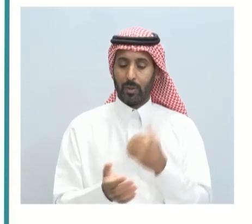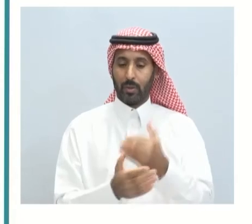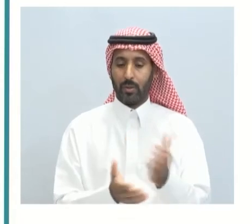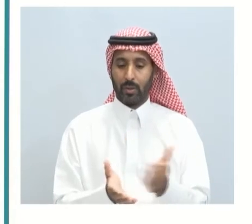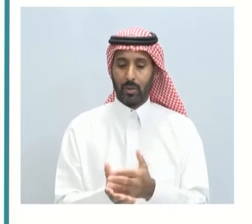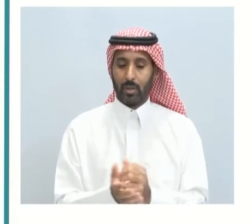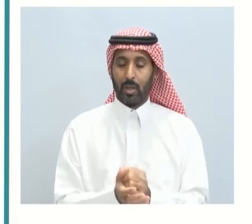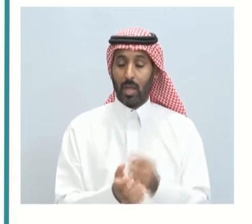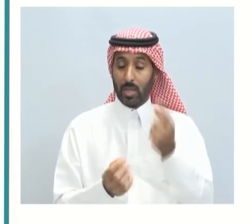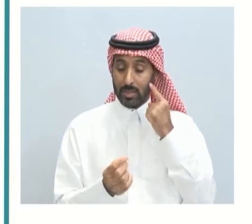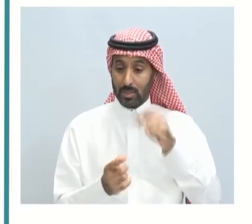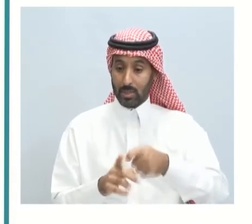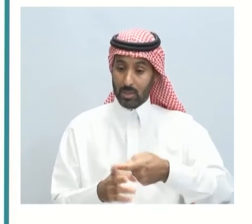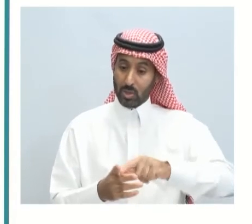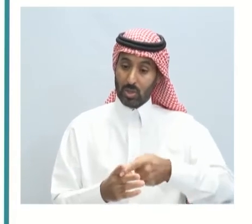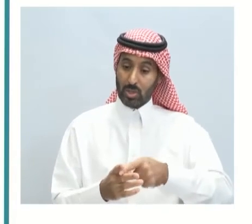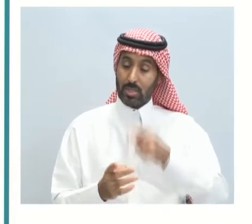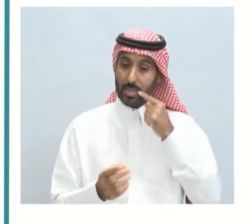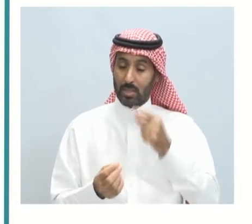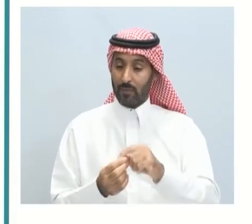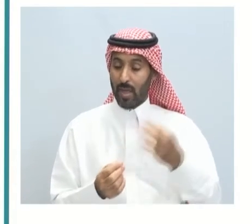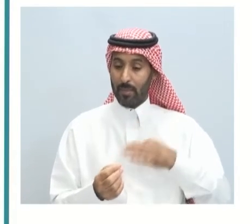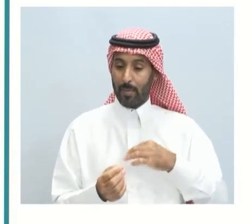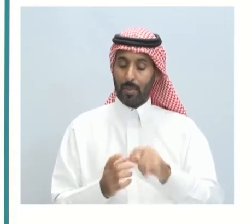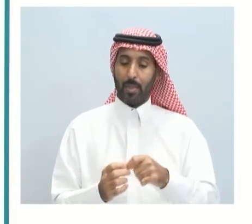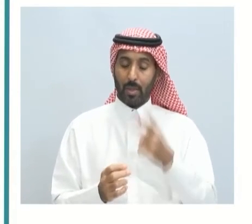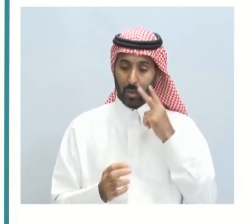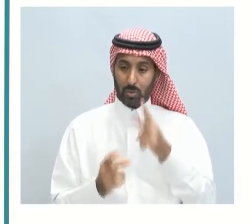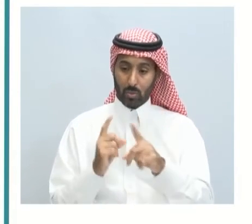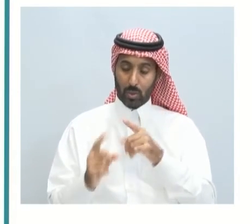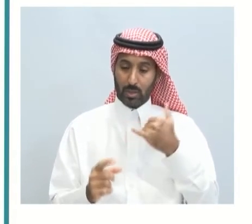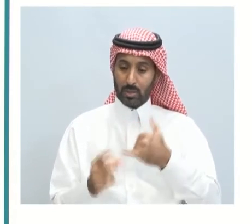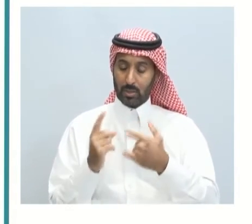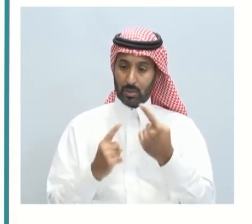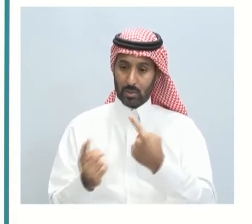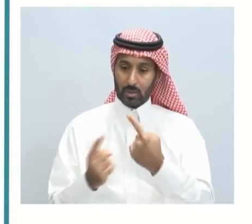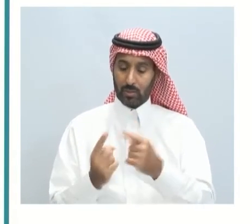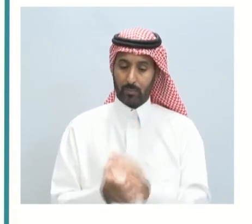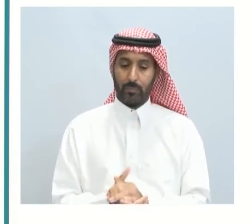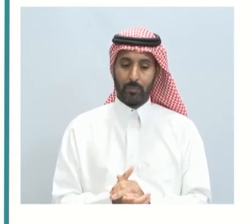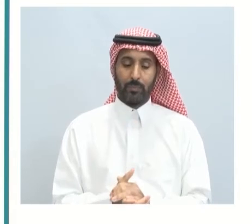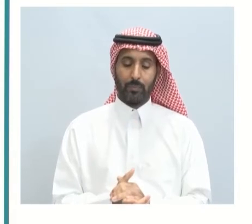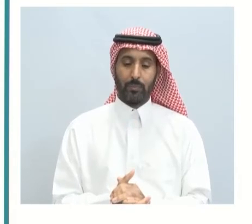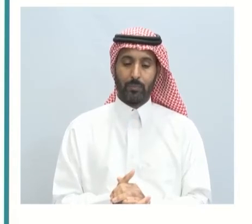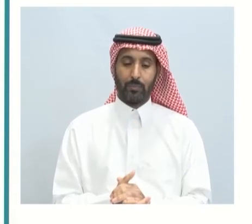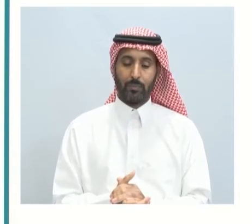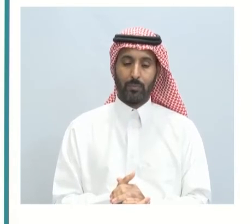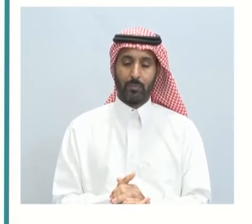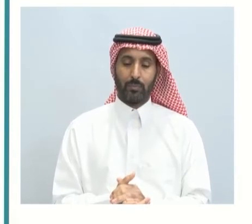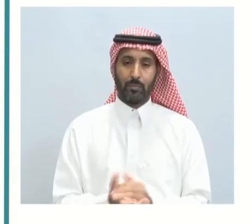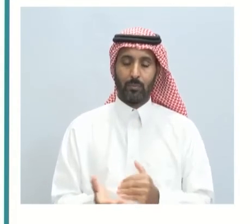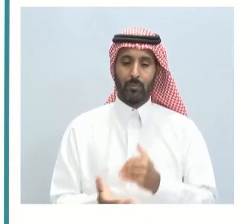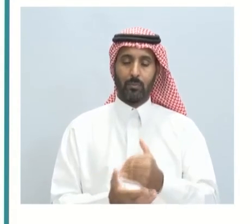اما استخدام العلم والتقنيه والتواصل في العلما سوف نتطرق لها في الحصص